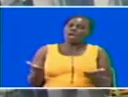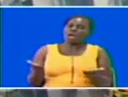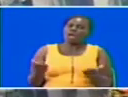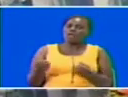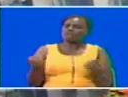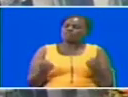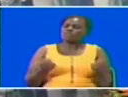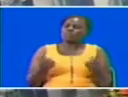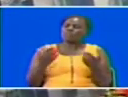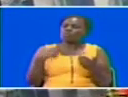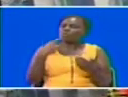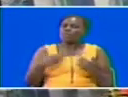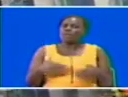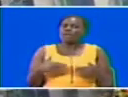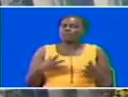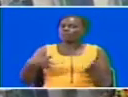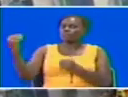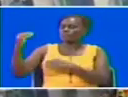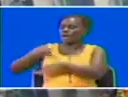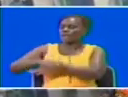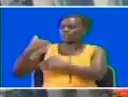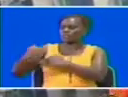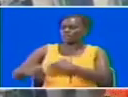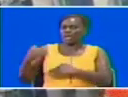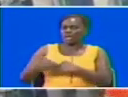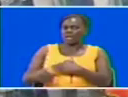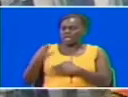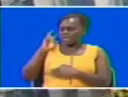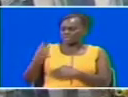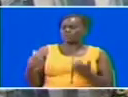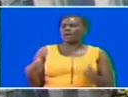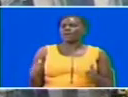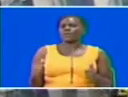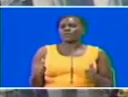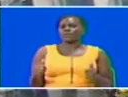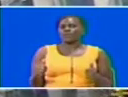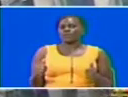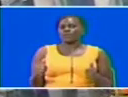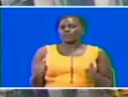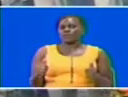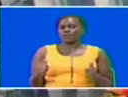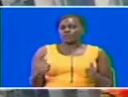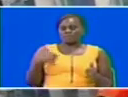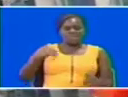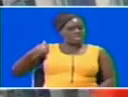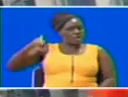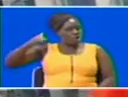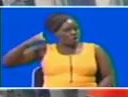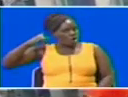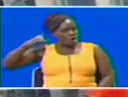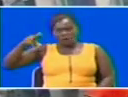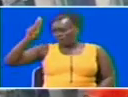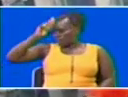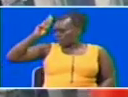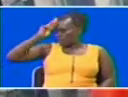ni watu ina gani? Akaniambia ameenda kununua mkate kwa duka, hakuwaona. Kwa hivyo ile kitu nimefanya ni kupigia polisi. Polisi ni ile